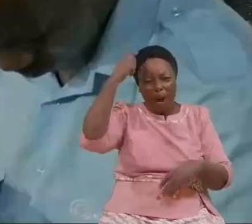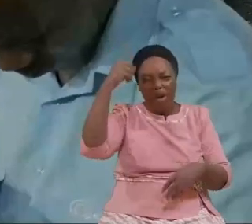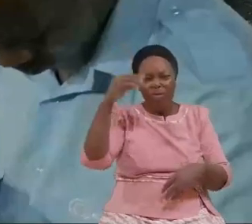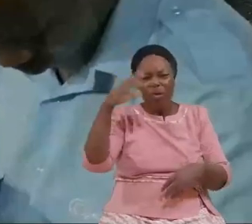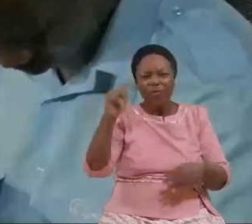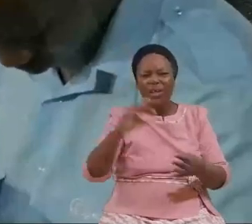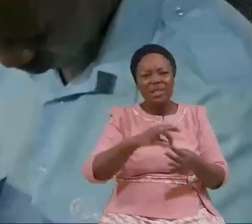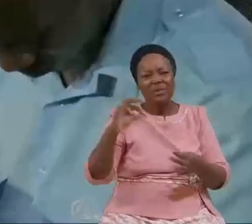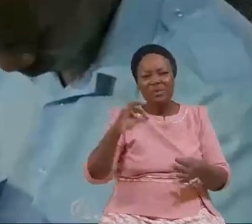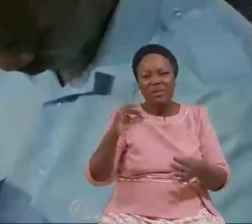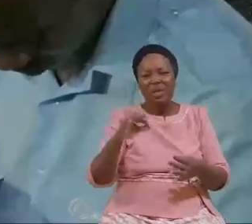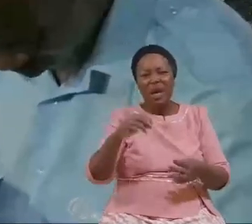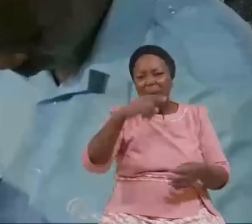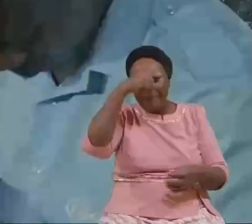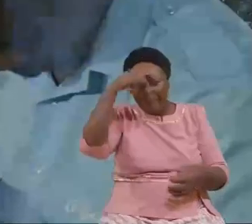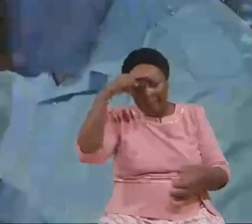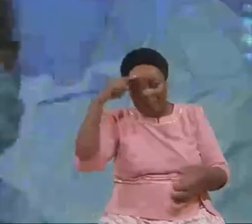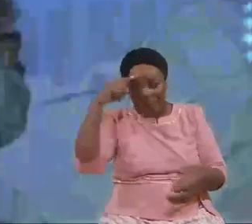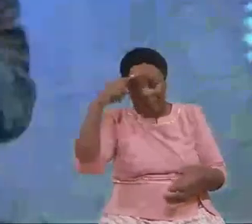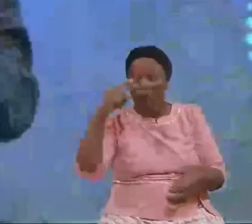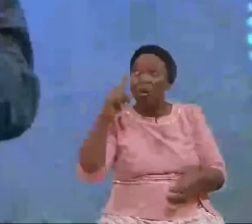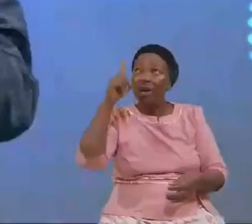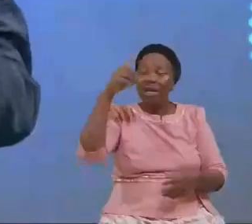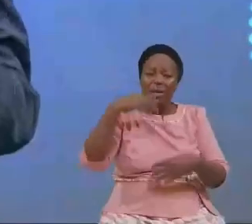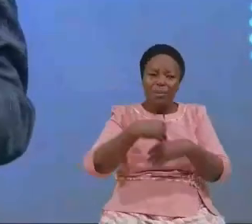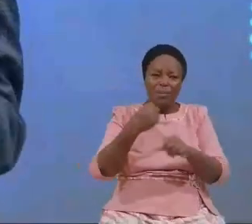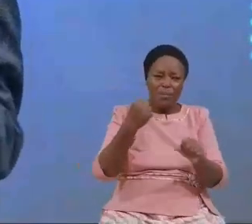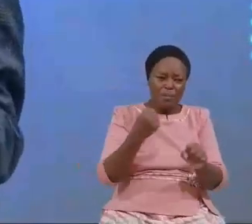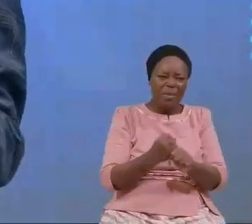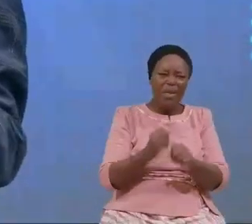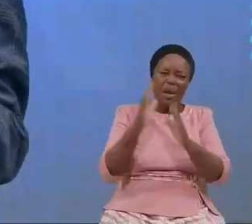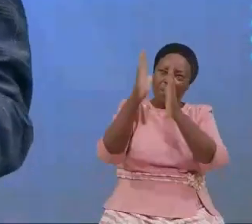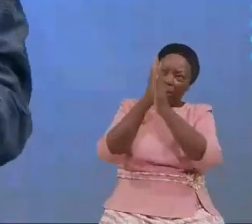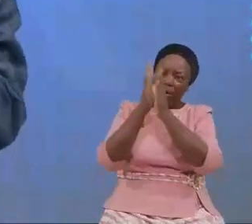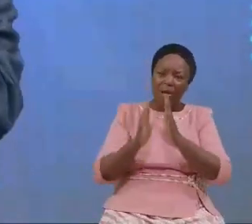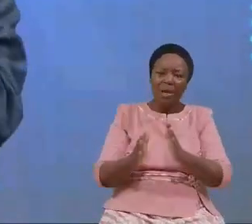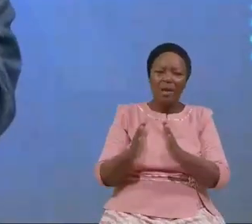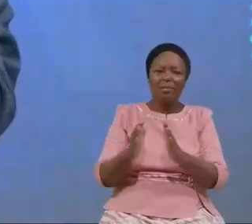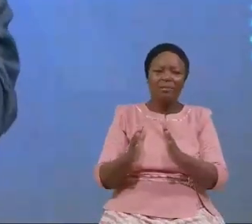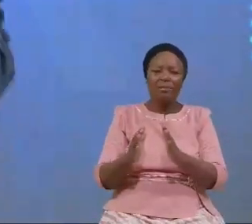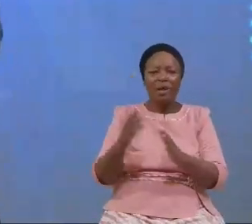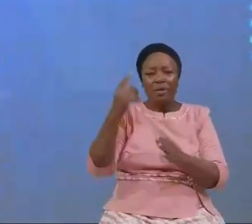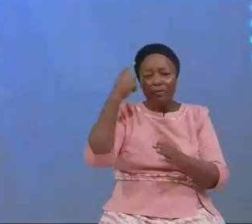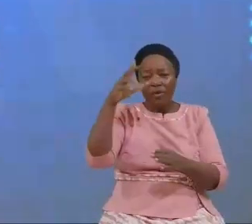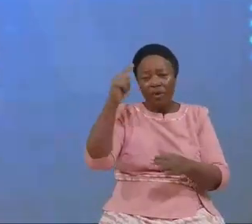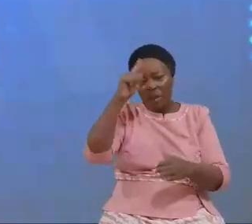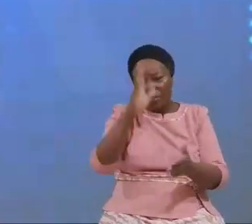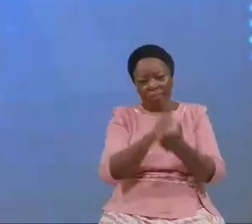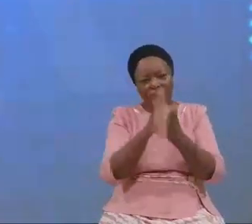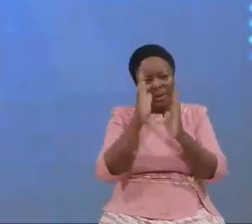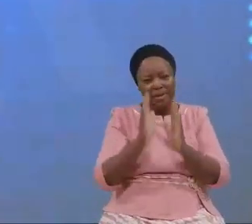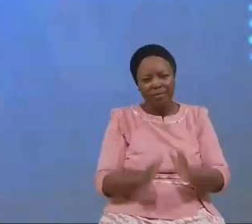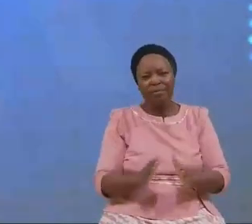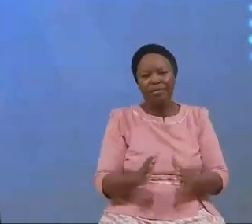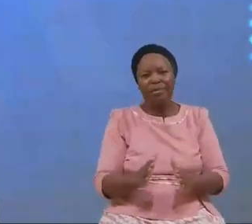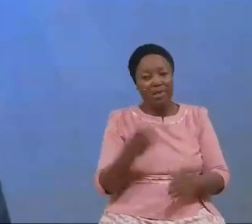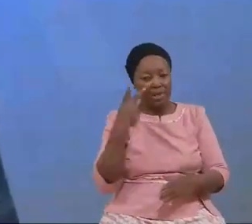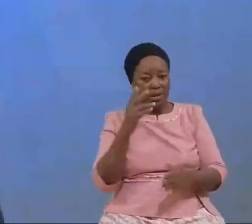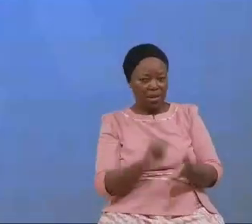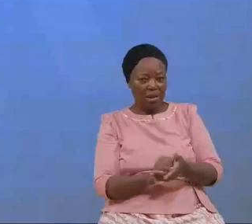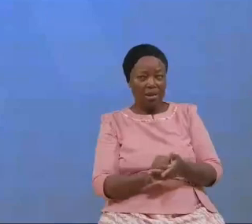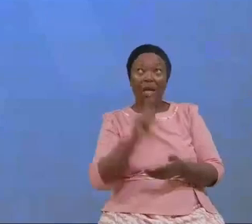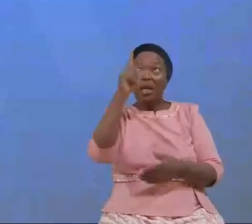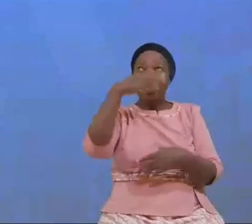parce que c'est selon Dieu qu'il intercède en faveur de Saint vous voyez cela il